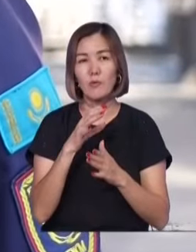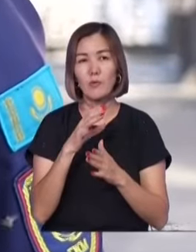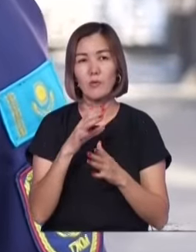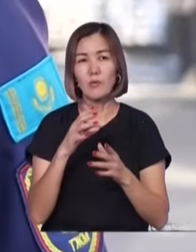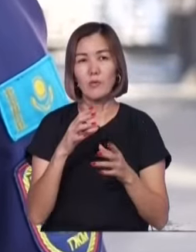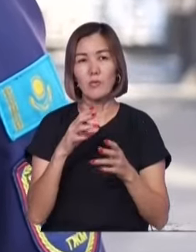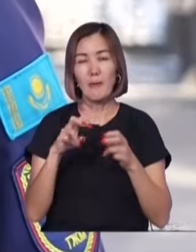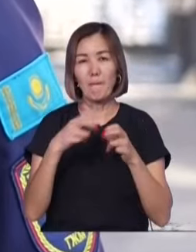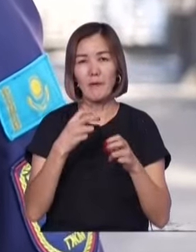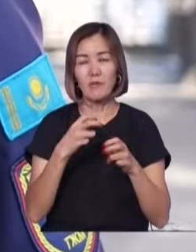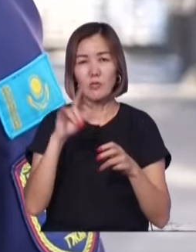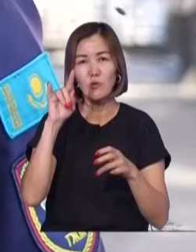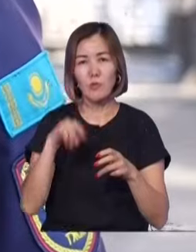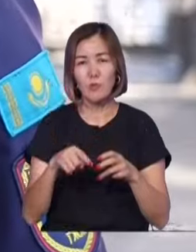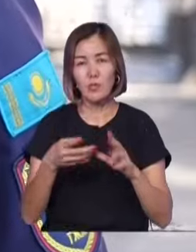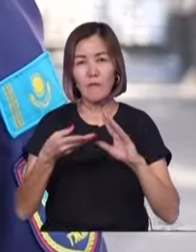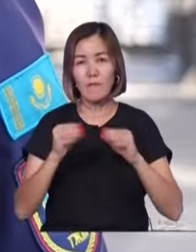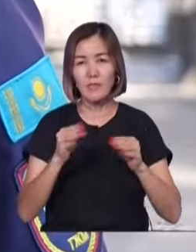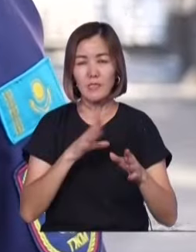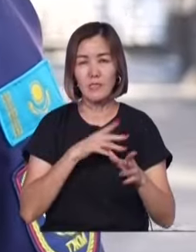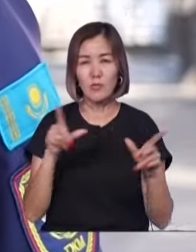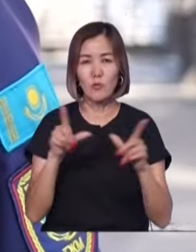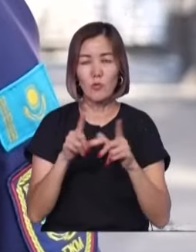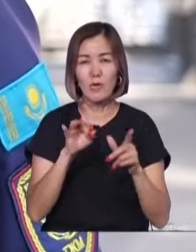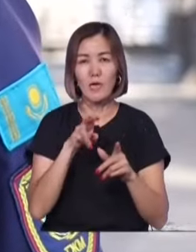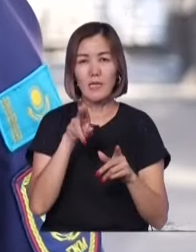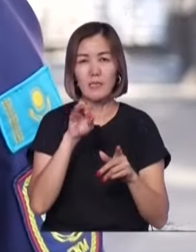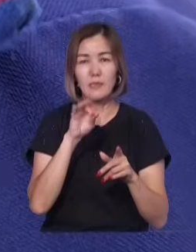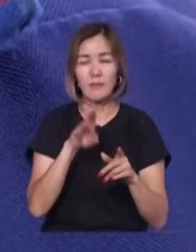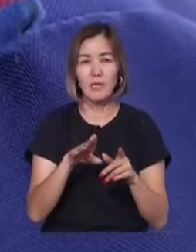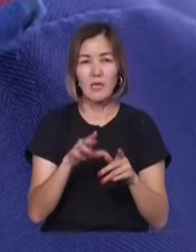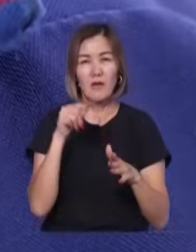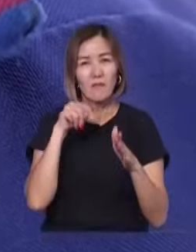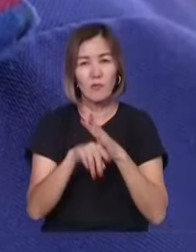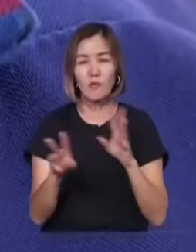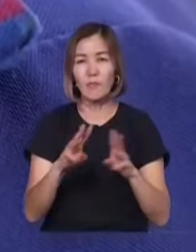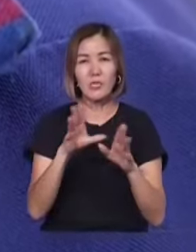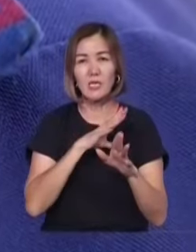повреждено окна и фасадная часть торгового дома «Альдибек» на